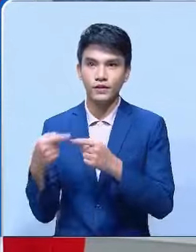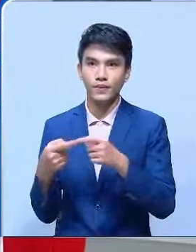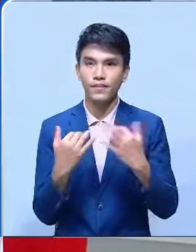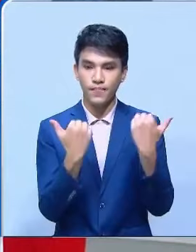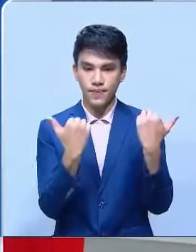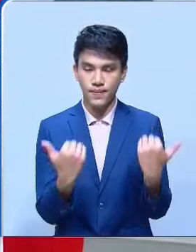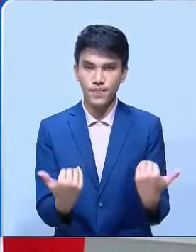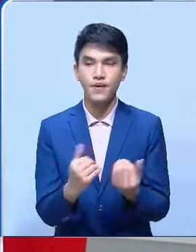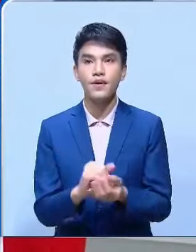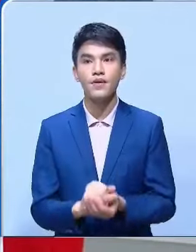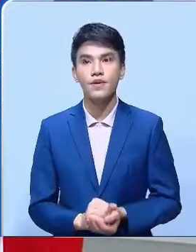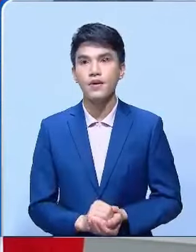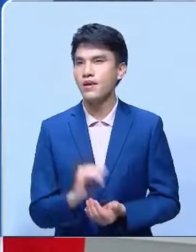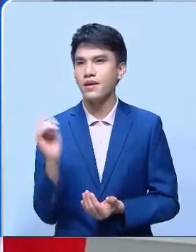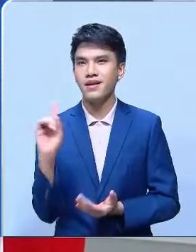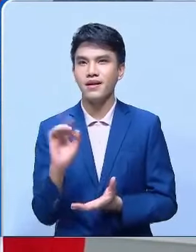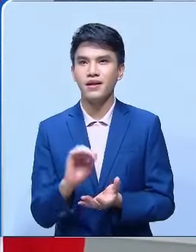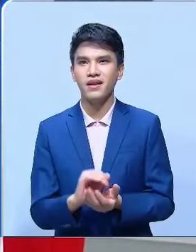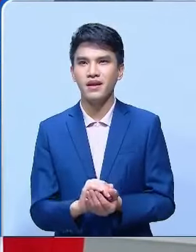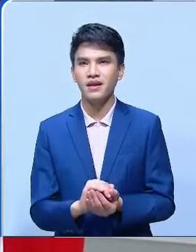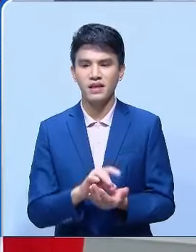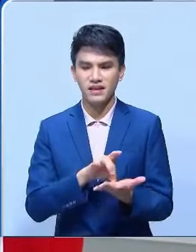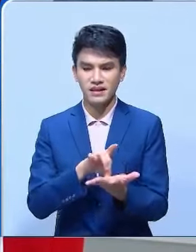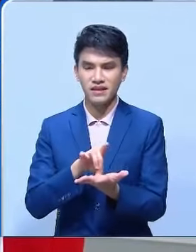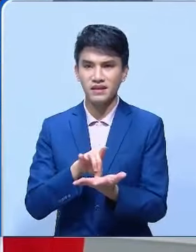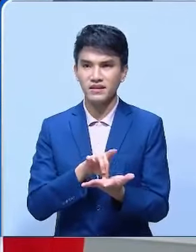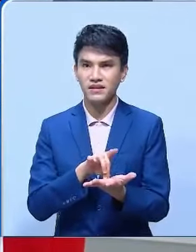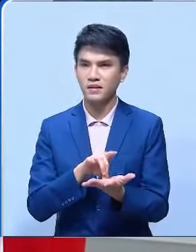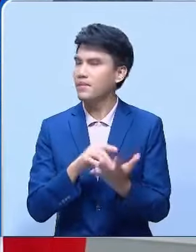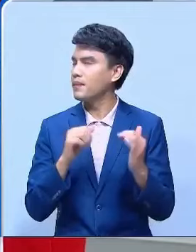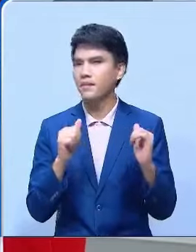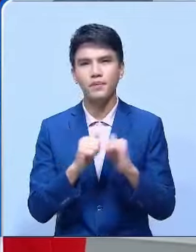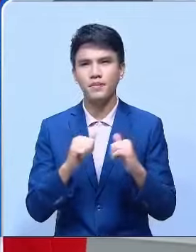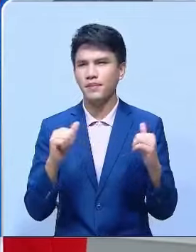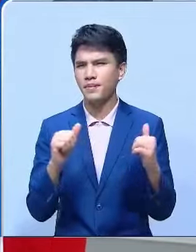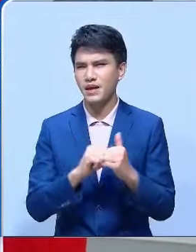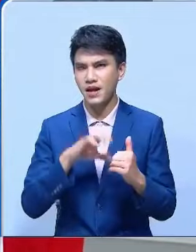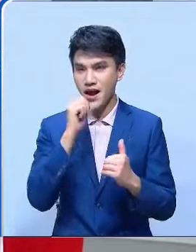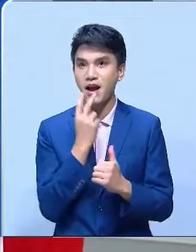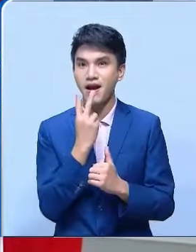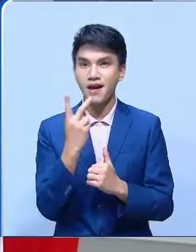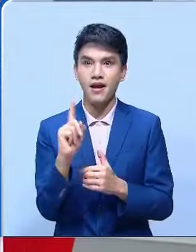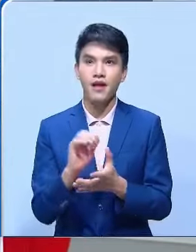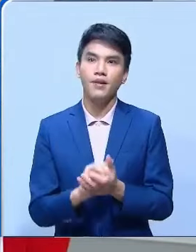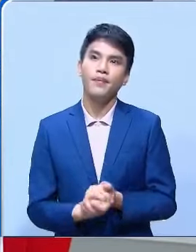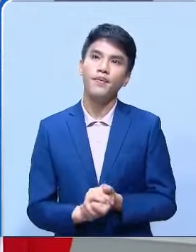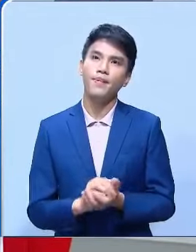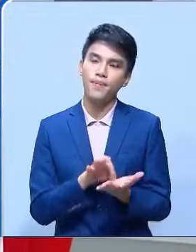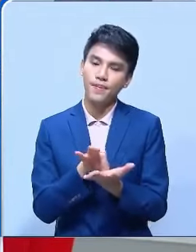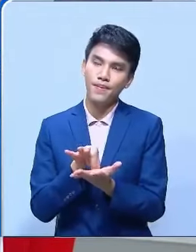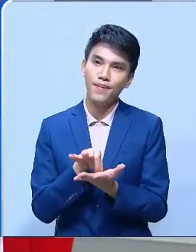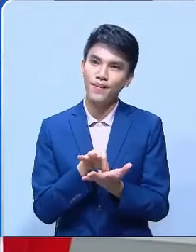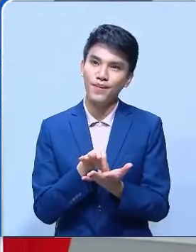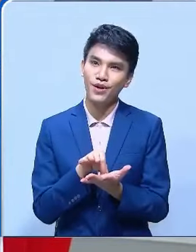าดูเรื่องราวที่เขาบอกว่า GPSเป็นเหตุกันหน่อยนะคะแต่คุณผู้ชมก็ลองดูว่าจริงๆเรื่องนี้เนี่ยอยู่ที่ GPS ห